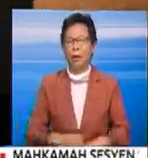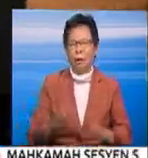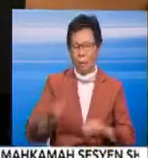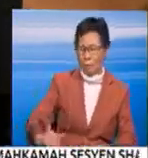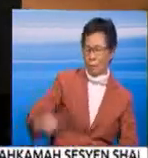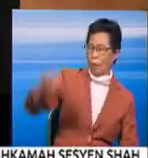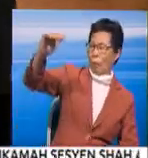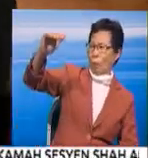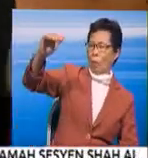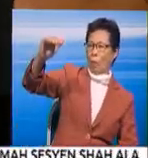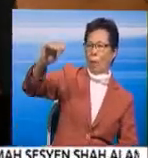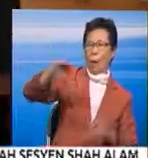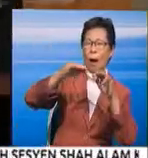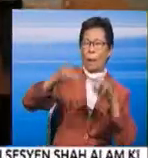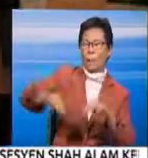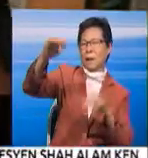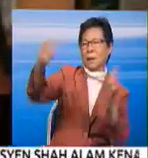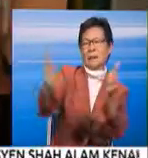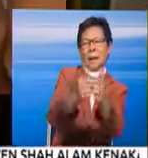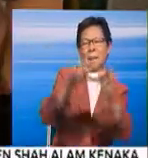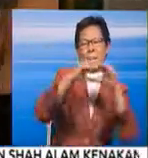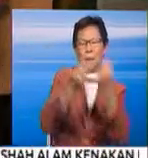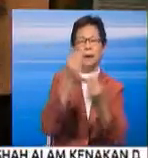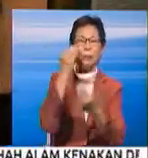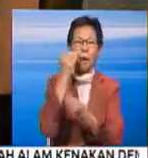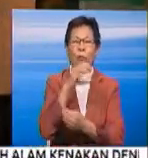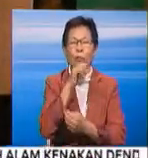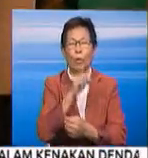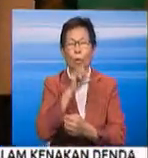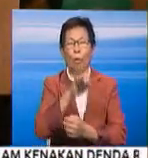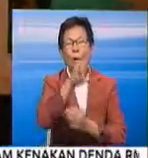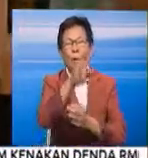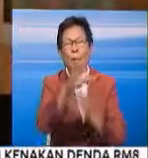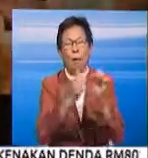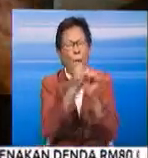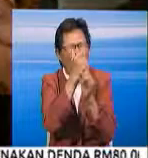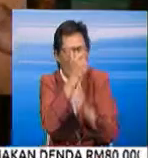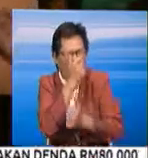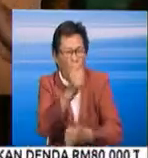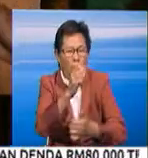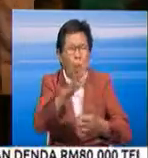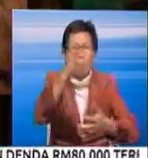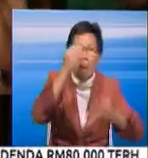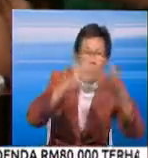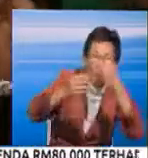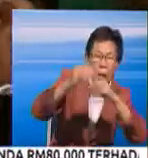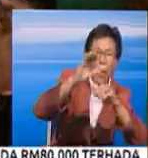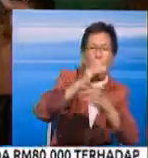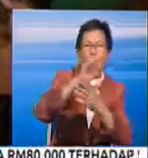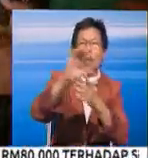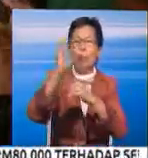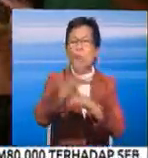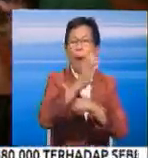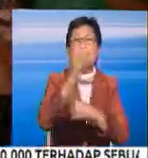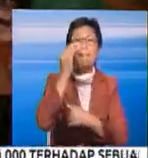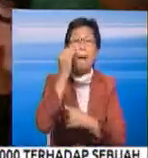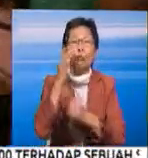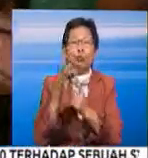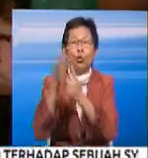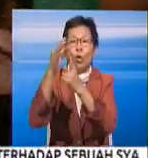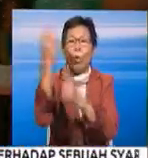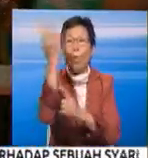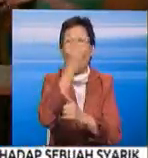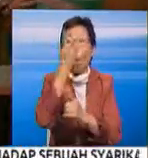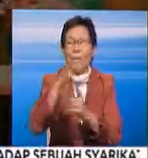Membesar dalam lingkungan masyarakat Melayu, Pok Chu 65 tahun meminati dan mempelajari seni budaya kaum Melayu, terutamanya